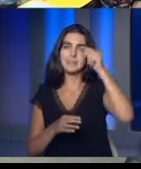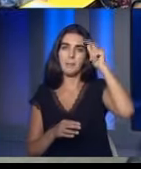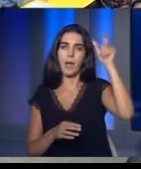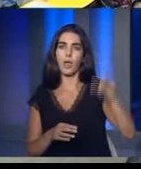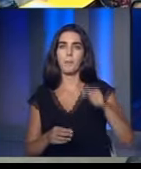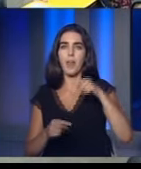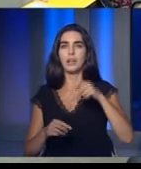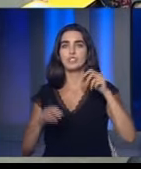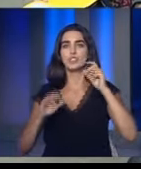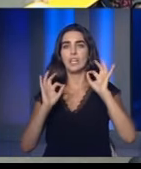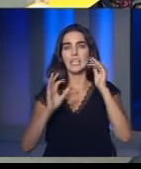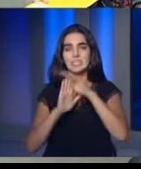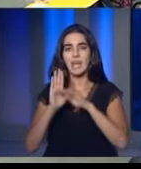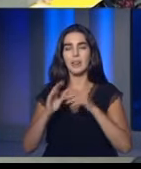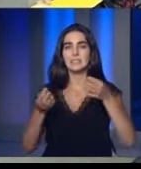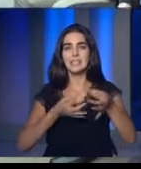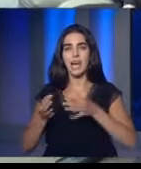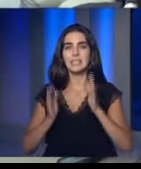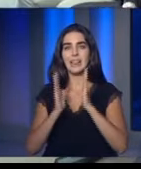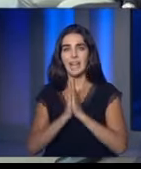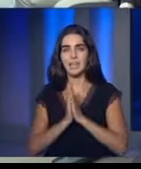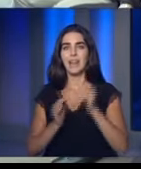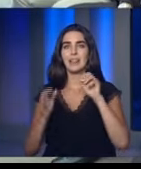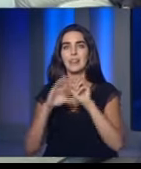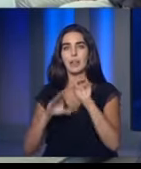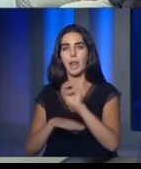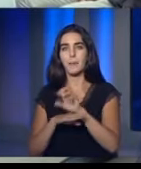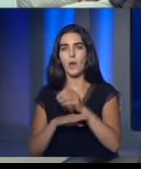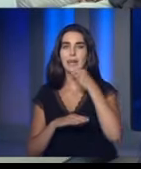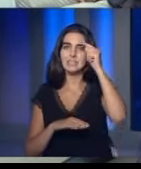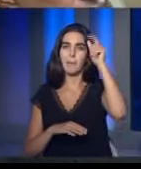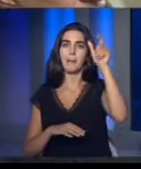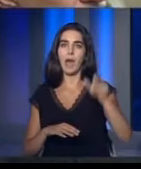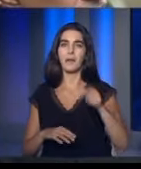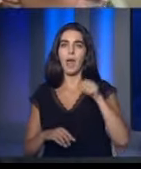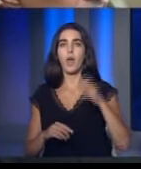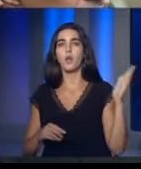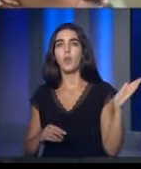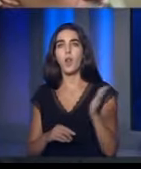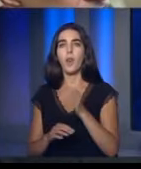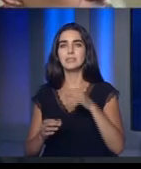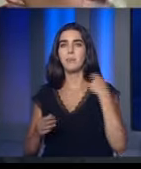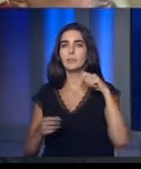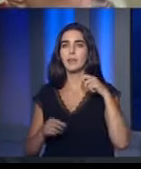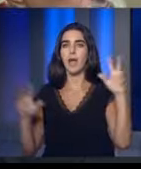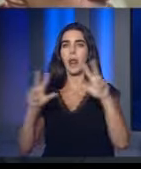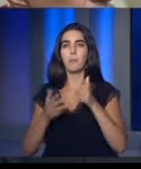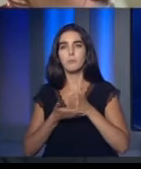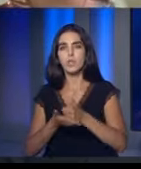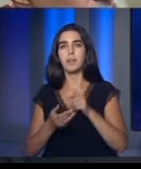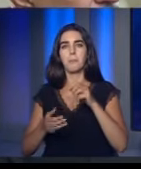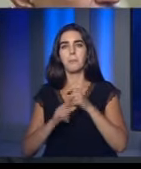بكرادونيان وحشد من الشخصيات السياسية والدينية والتربوية. الوزير المكاري أعلن استعداد وزارة الإعلام